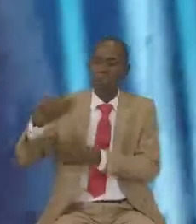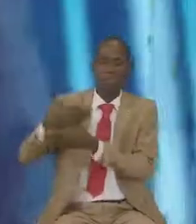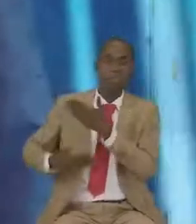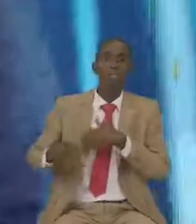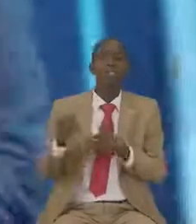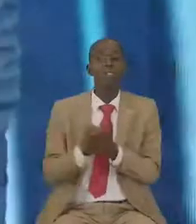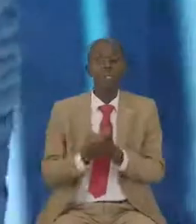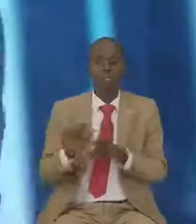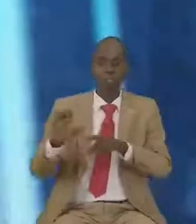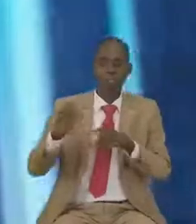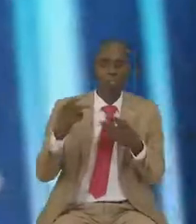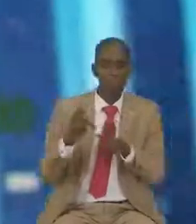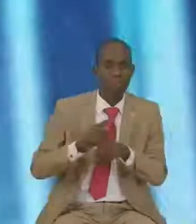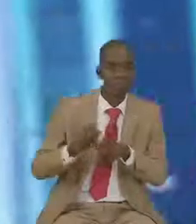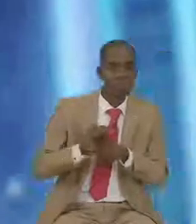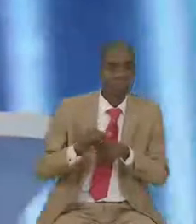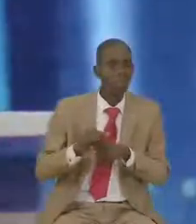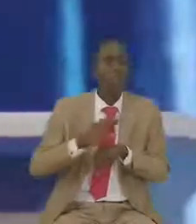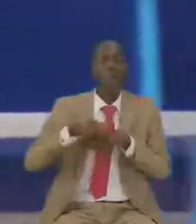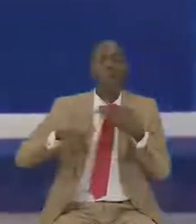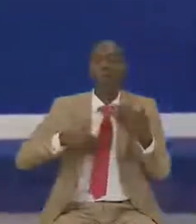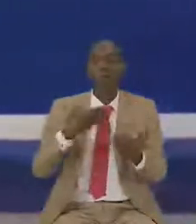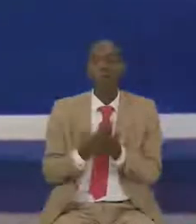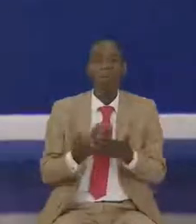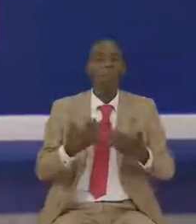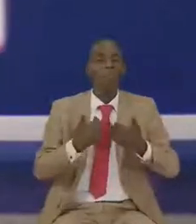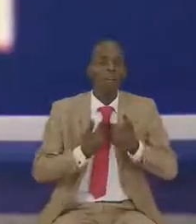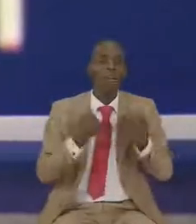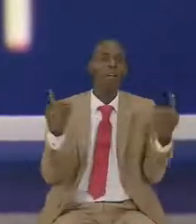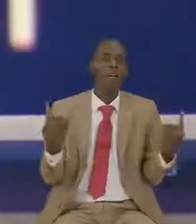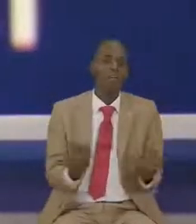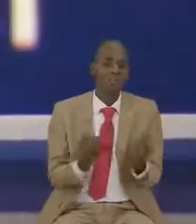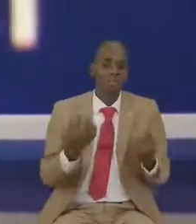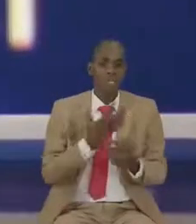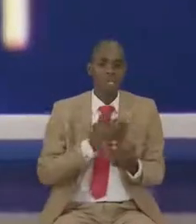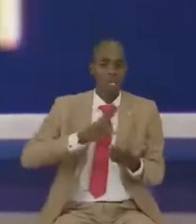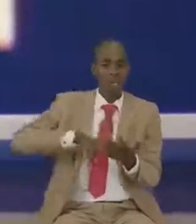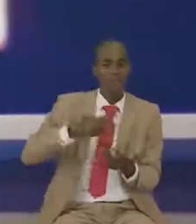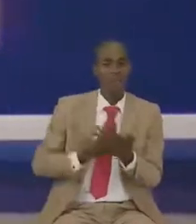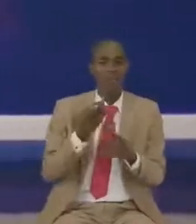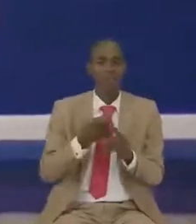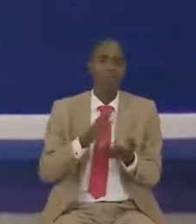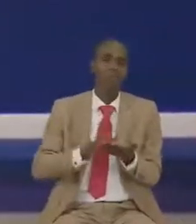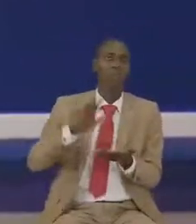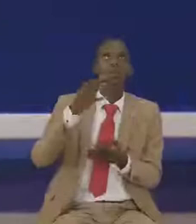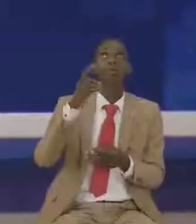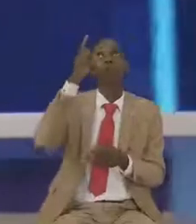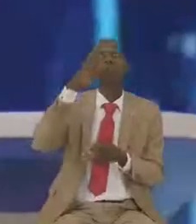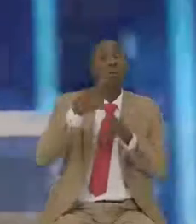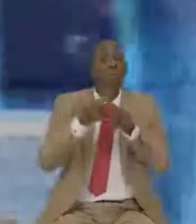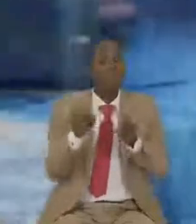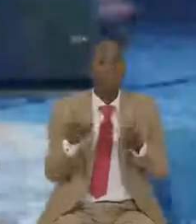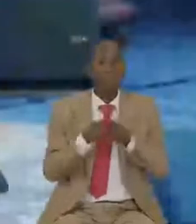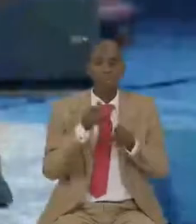que la tradition est transférée. Toutes les cérémonies sont transférées, les rites sont transférés. Tous ont péché et